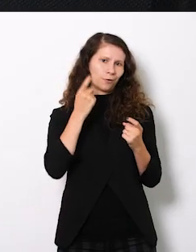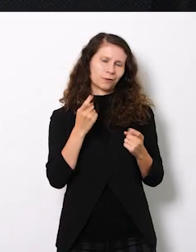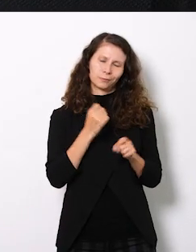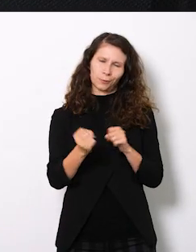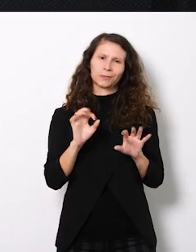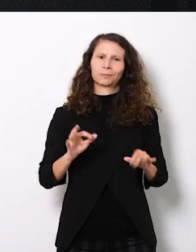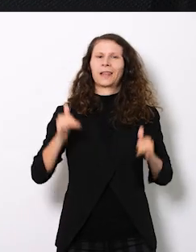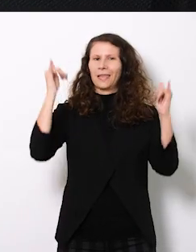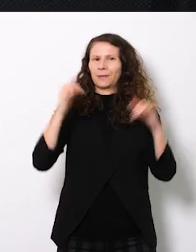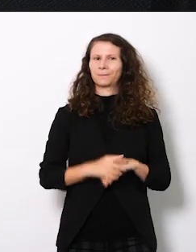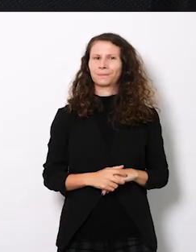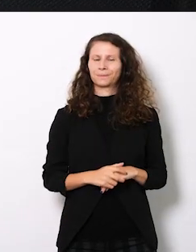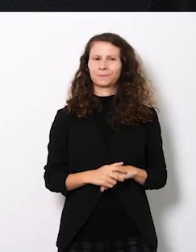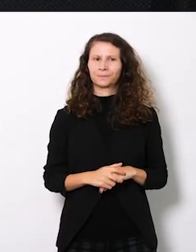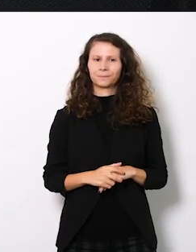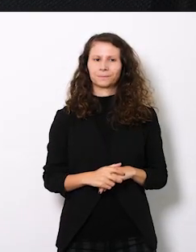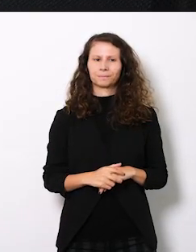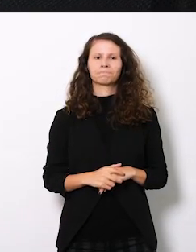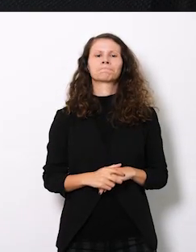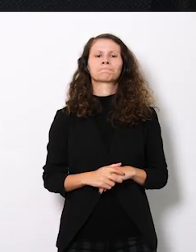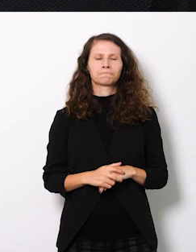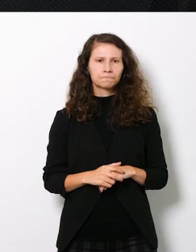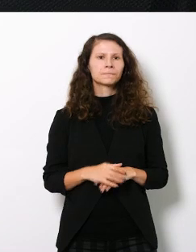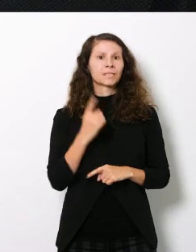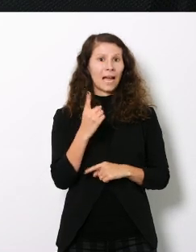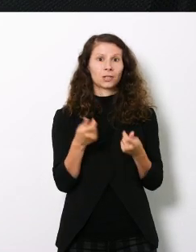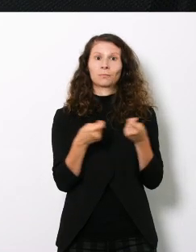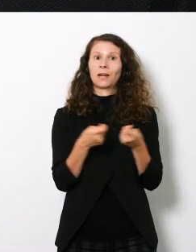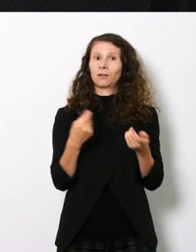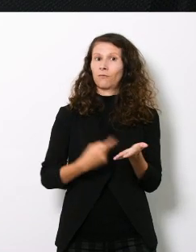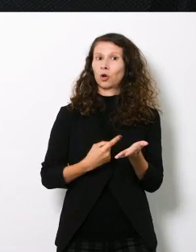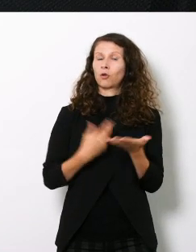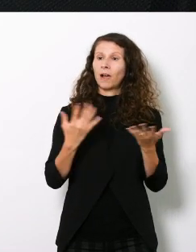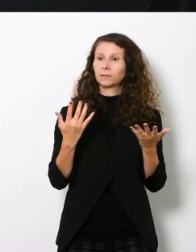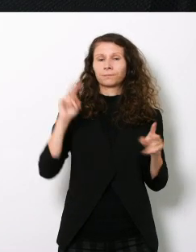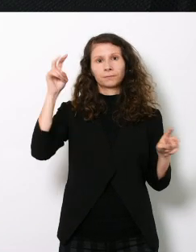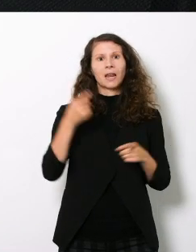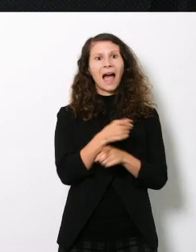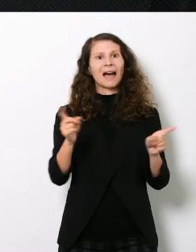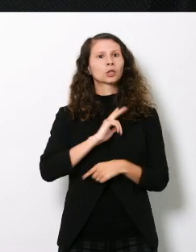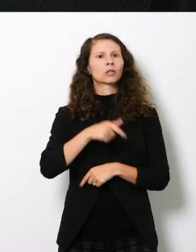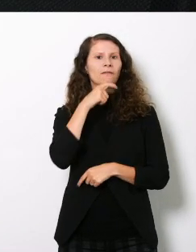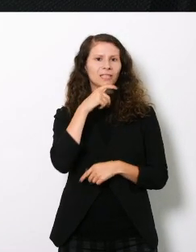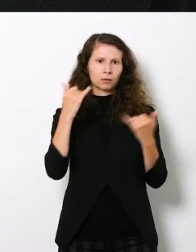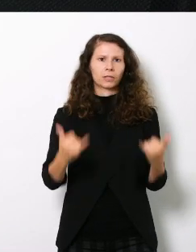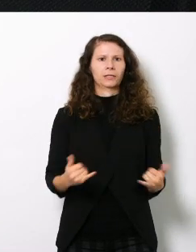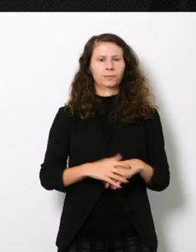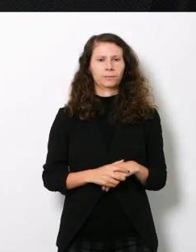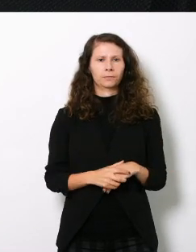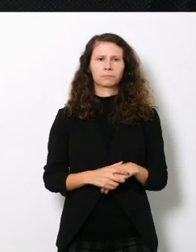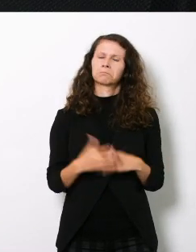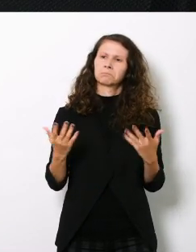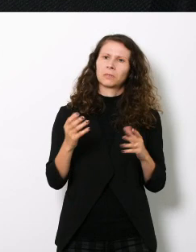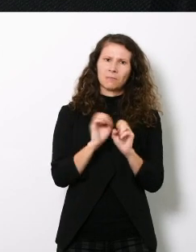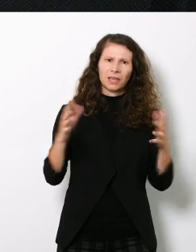Okay. Eine unserer spannenden Forderungen, wie ich finde, ist, alle sozial versichern jetzt. Wir haben ja gerade in der Pandemie erleben